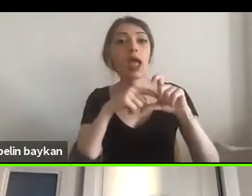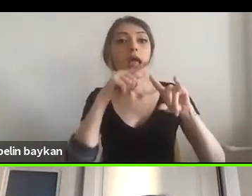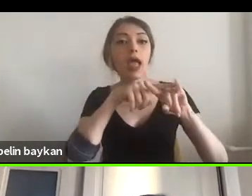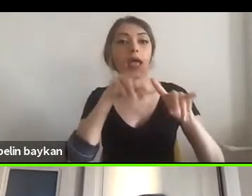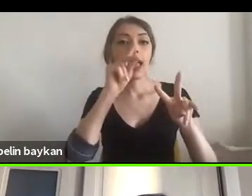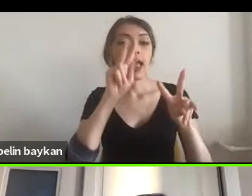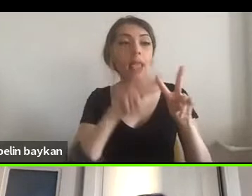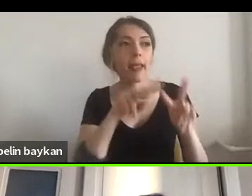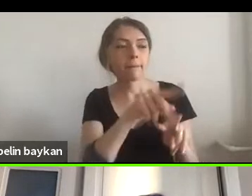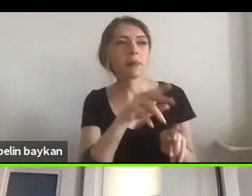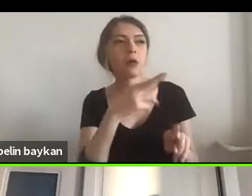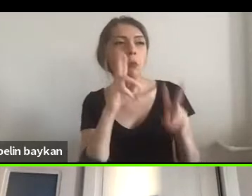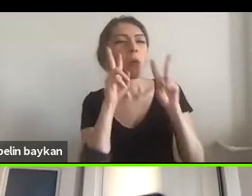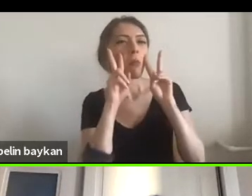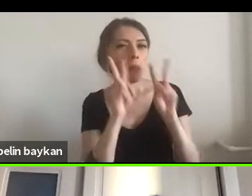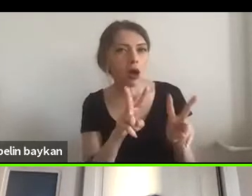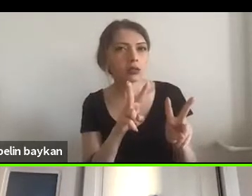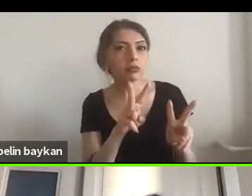bir feedback verdi.